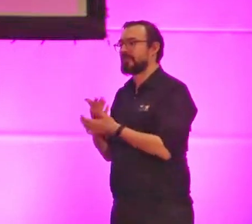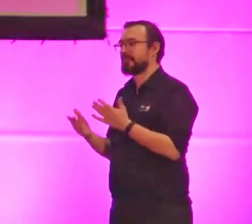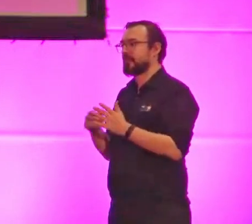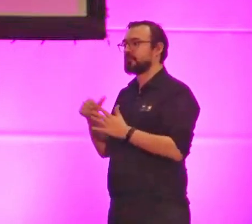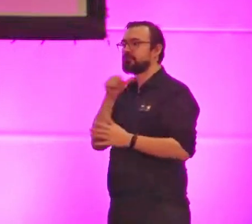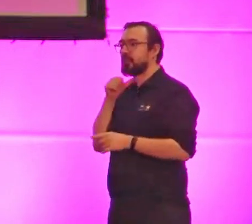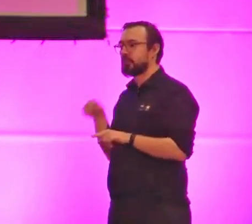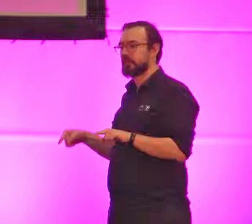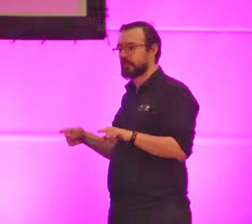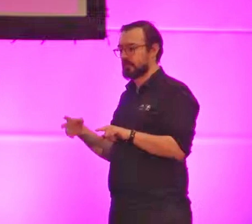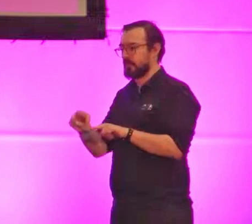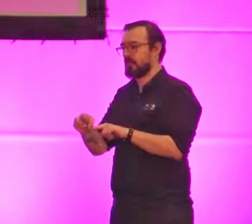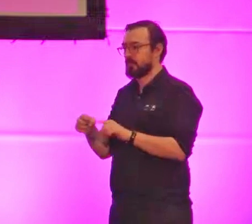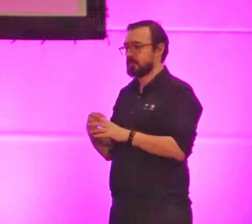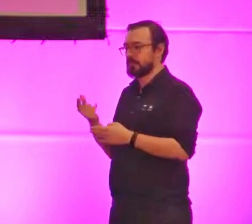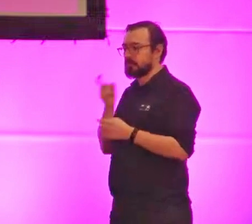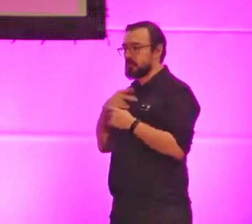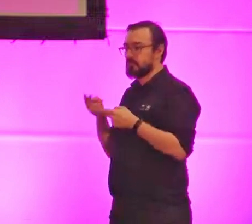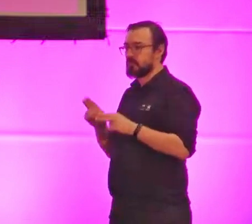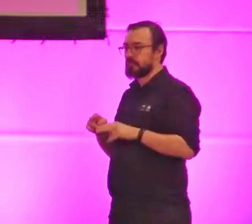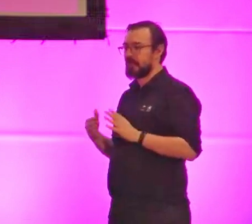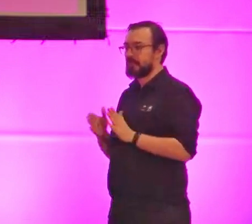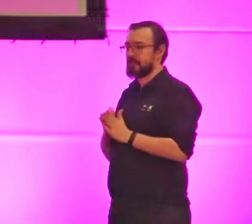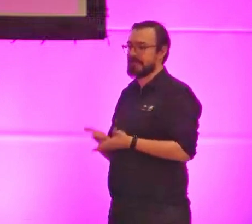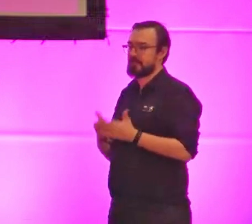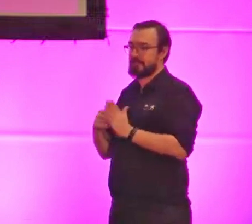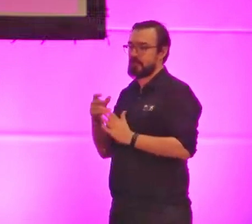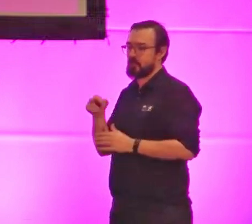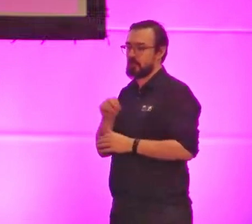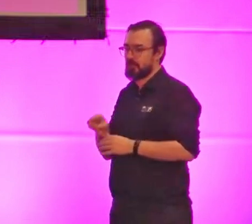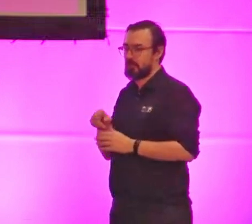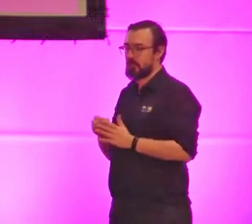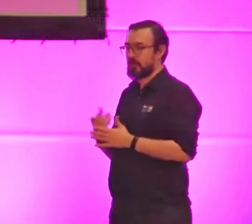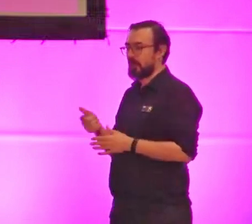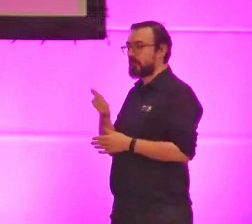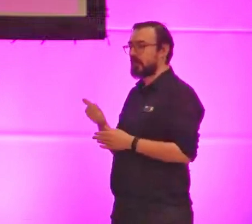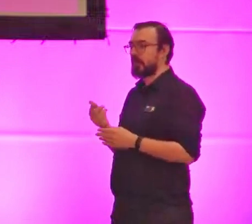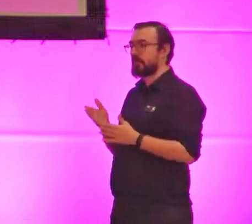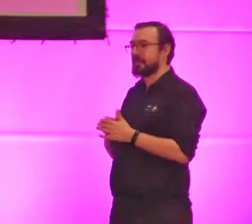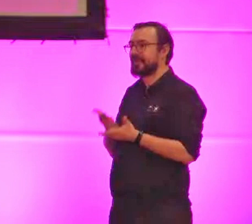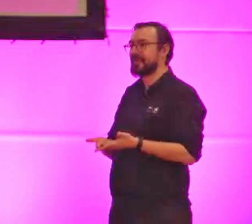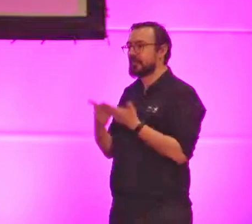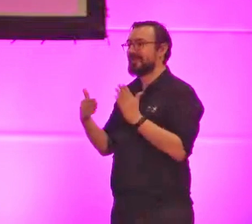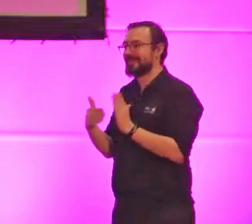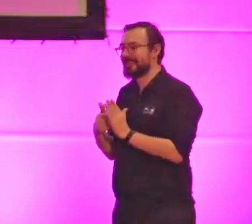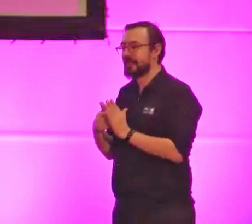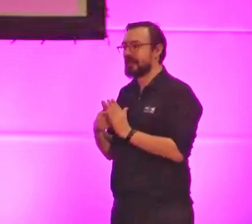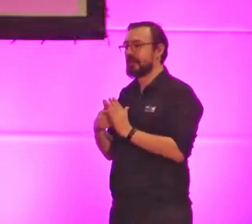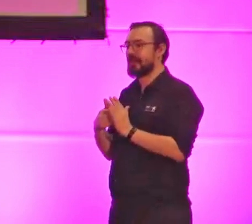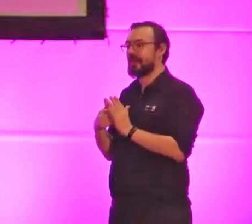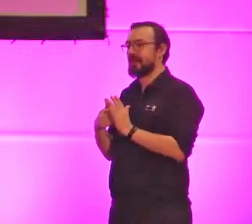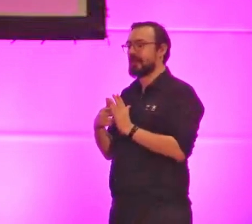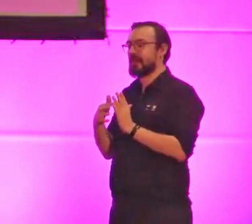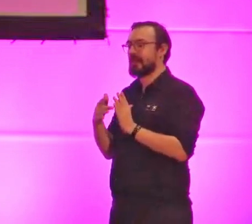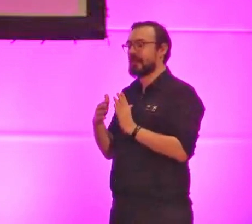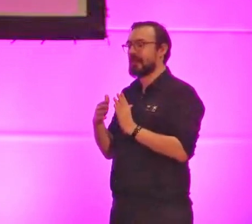av stöld. Så han kan inte dömas för medhjälp till rån. Utan han kan bara dömas för medhjälp